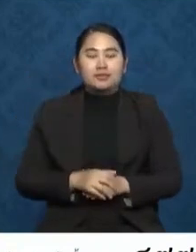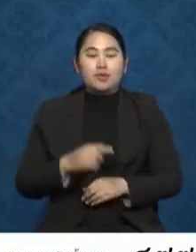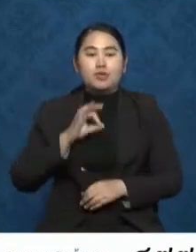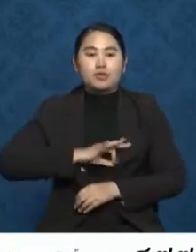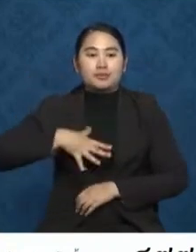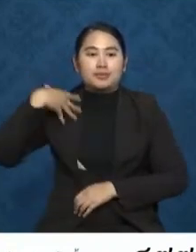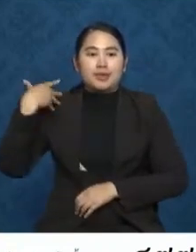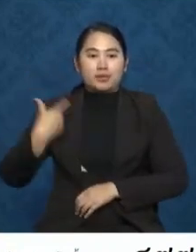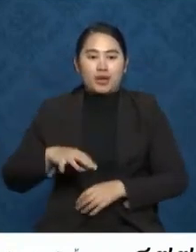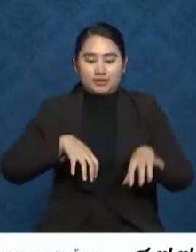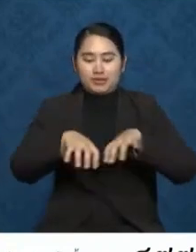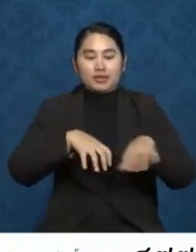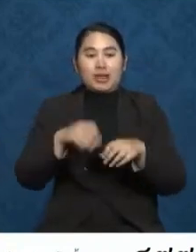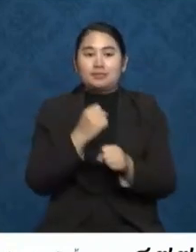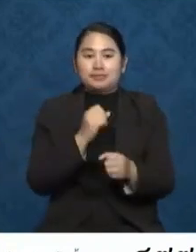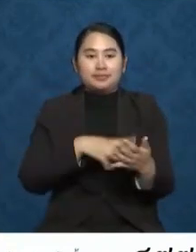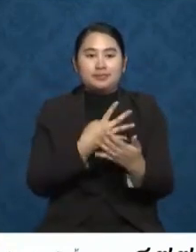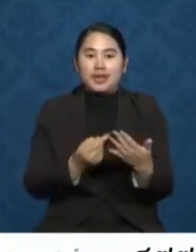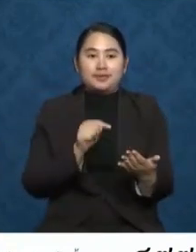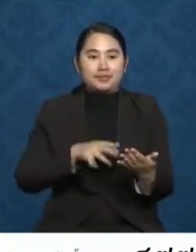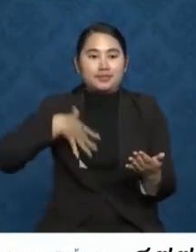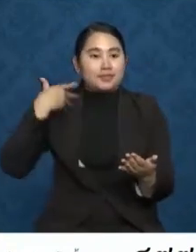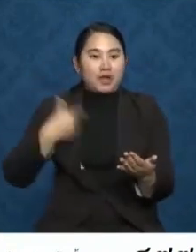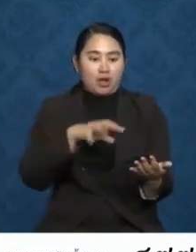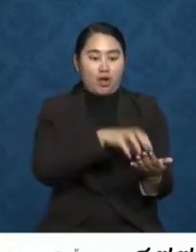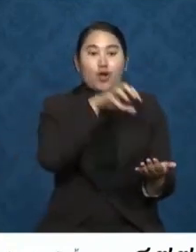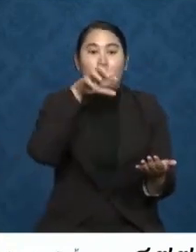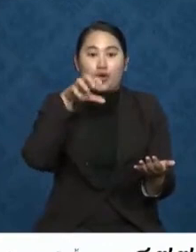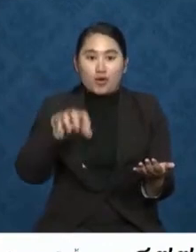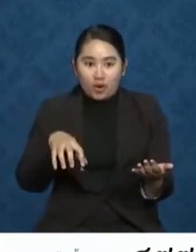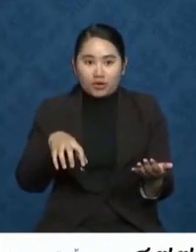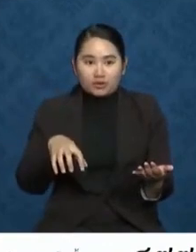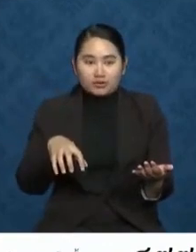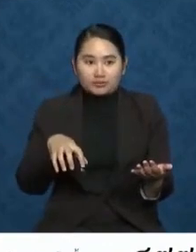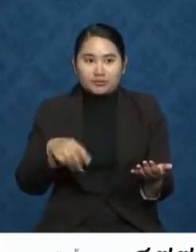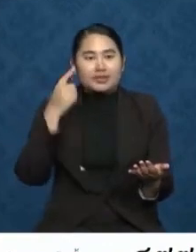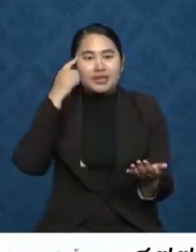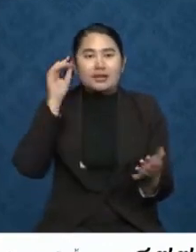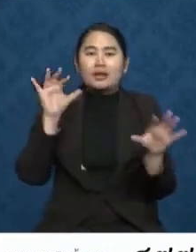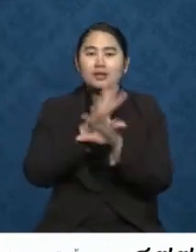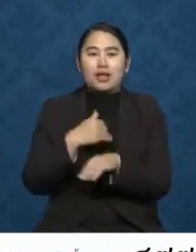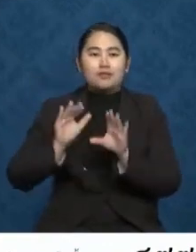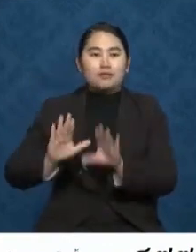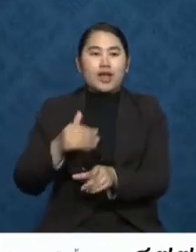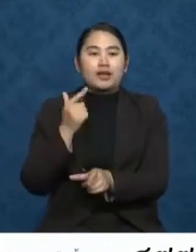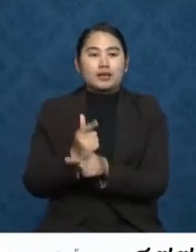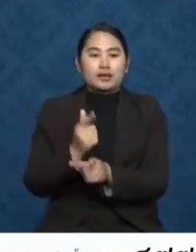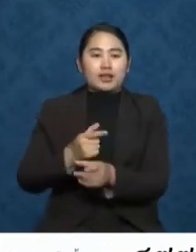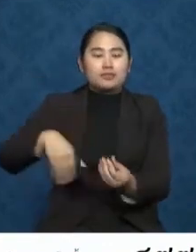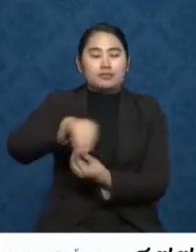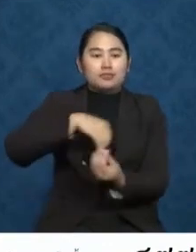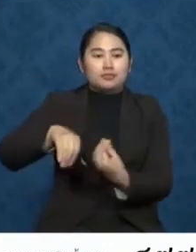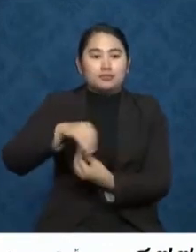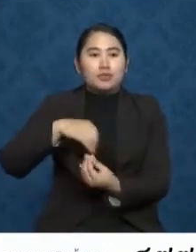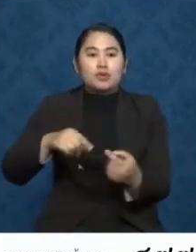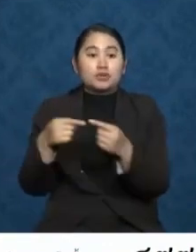กผิดหวังกับการจัดทำงบประมาณของรัฐบาลนี้นอกจากจะ copy paste แล้วมันอาจจะเป็นแค่งบฝากเลี้ยงที่ฝากส่งต่อมาจากรัฐบาลชุดก่อนเท่านั้นเ